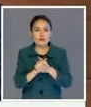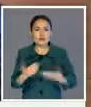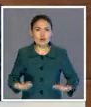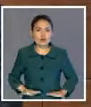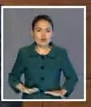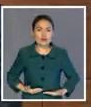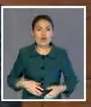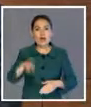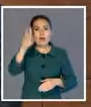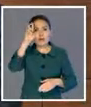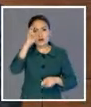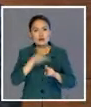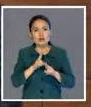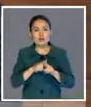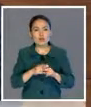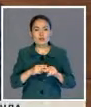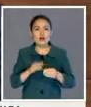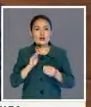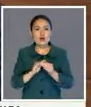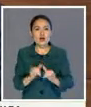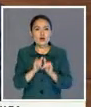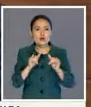факторға және мемлекеттілікті тұрақты